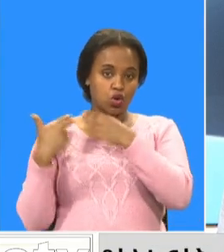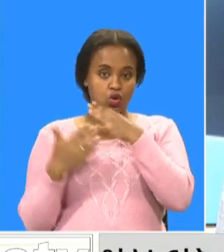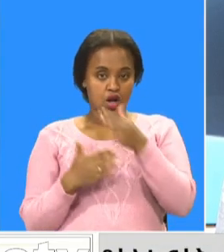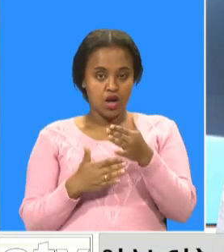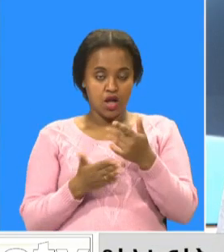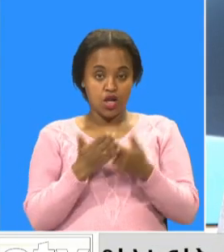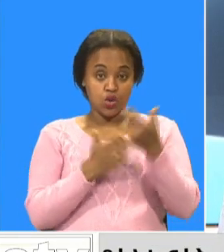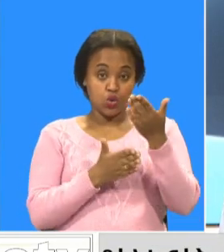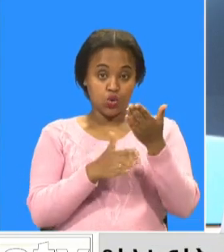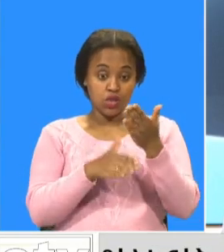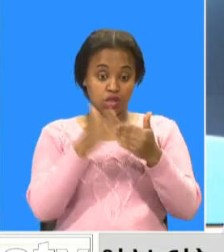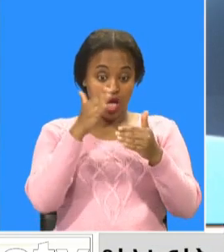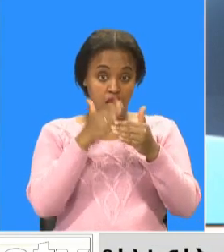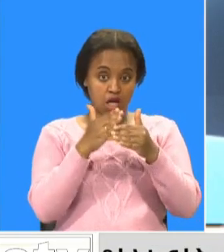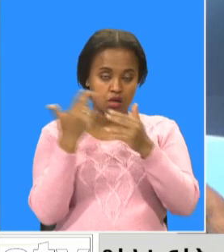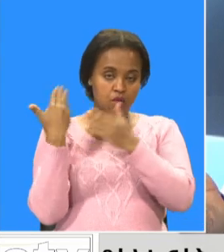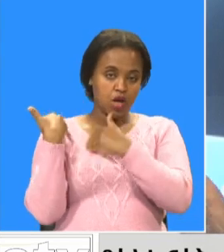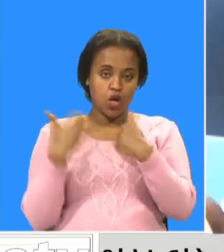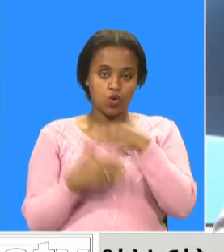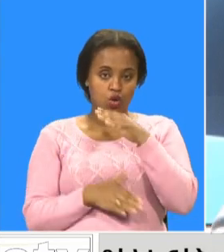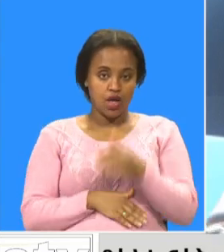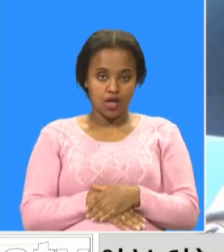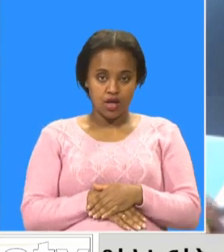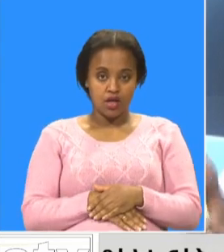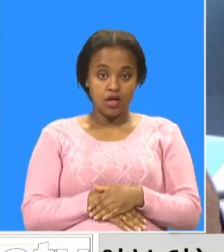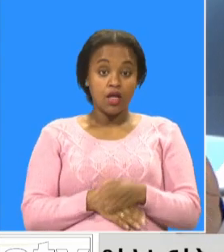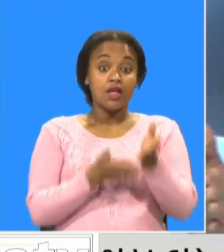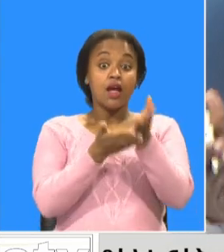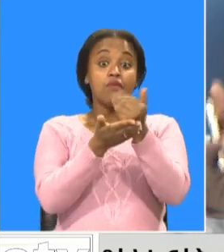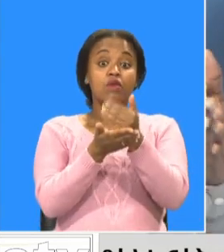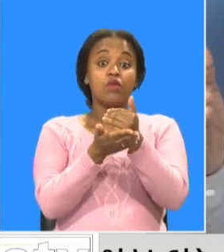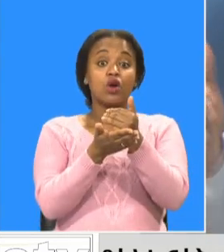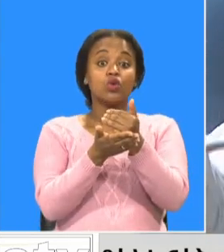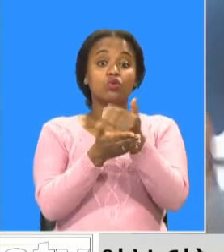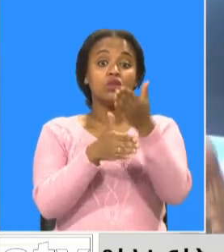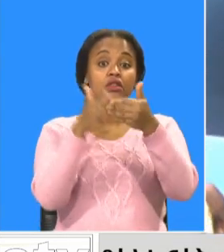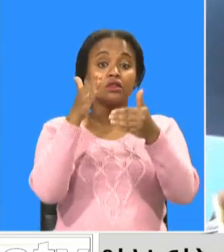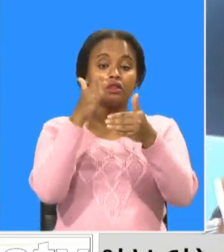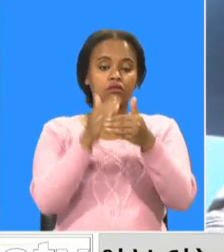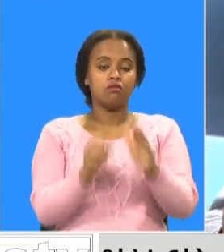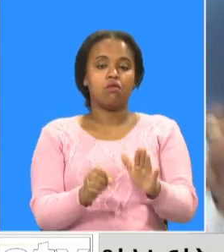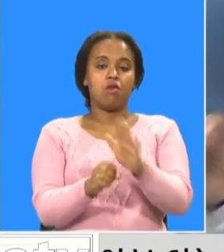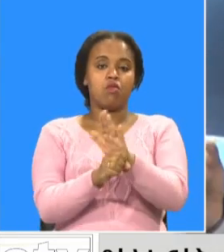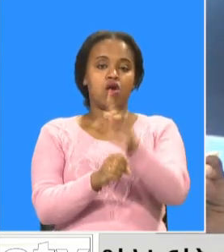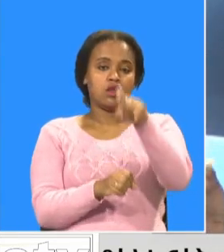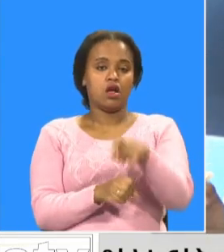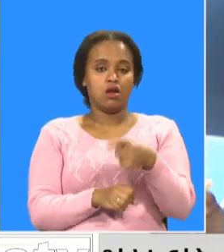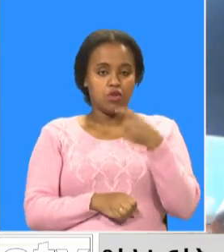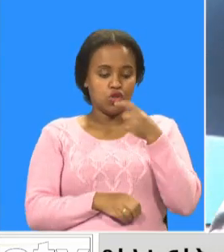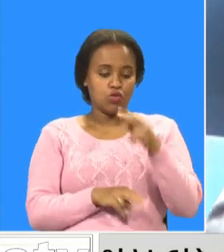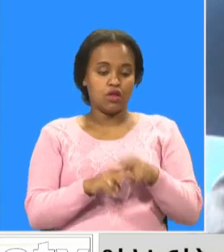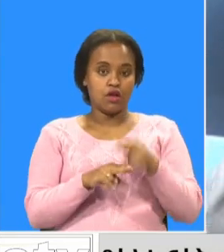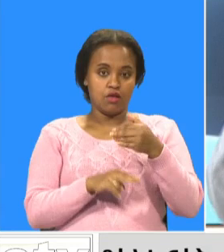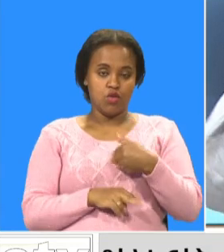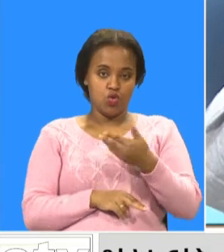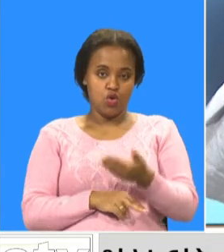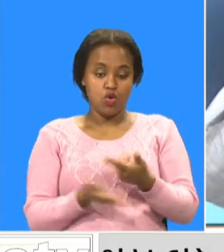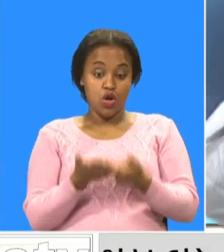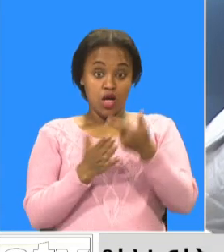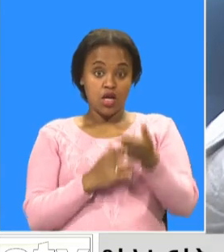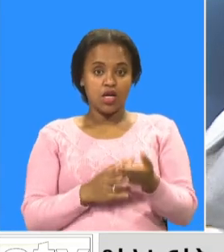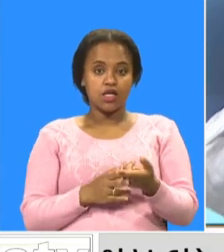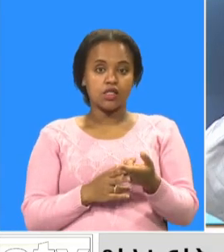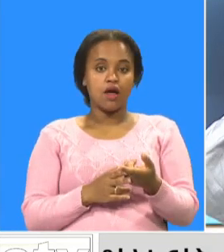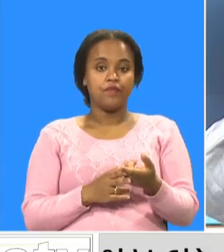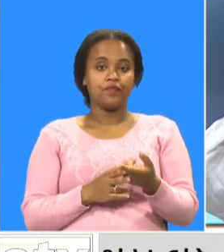ስታንዳርድ ማንዳተሪ አይደለም፣ ግን የሚመረቱበት ስታንዳርድ አትሊስት ማሟላት ያለባቸው ተብሎ የተቀመጡት አሉ። ስለዚህ እነዛ